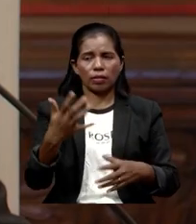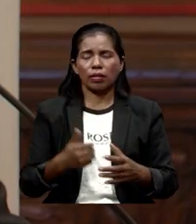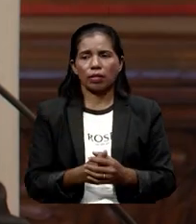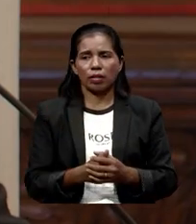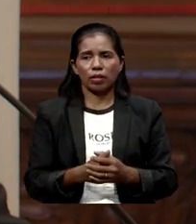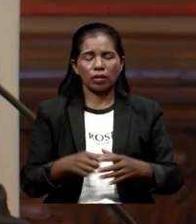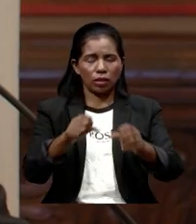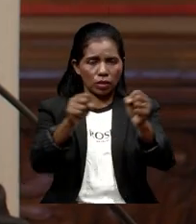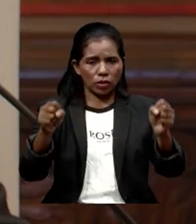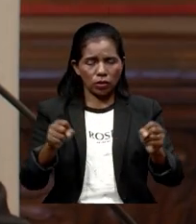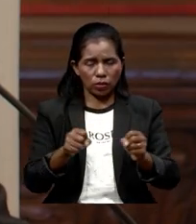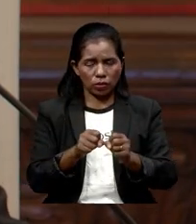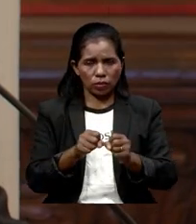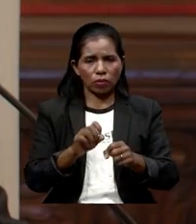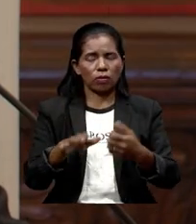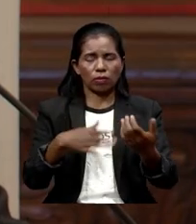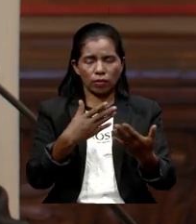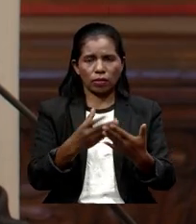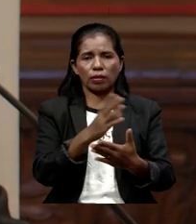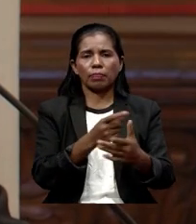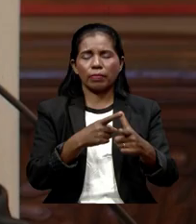suku bangsa, etnis,